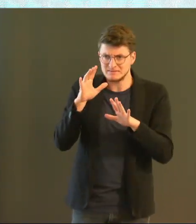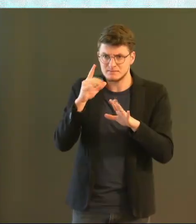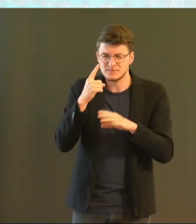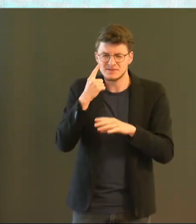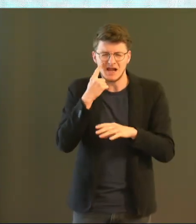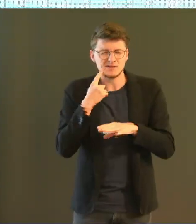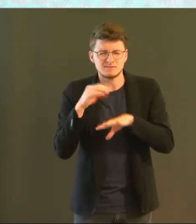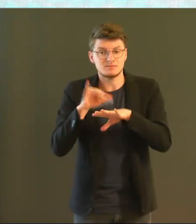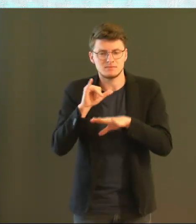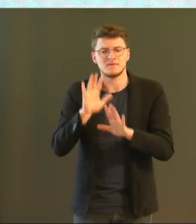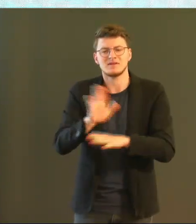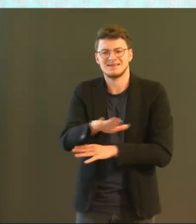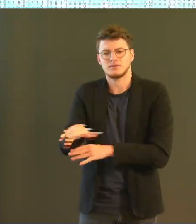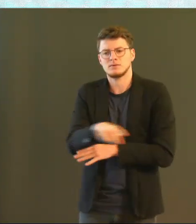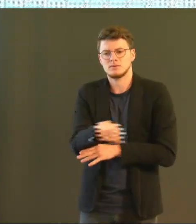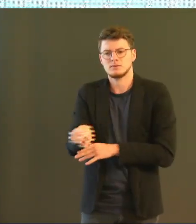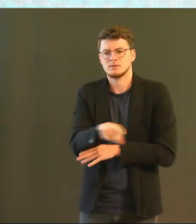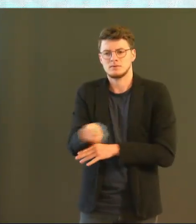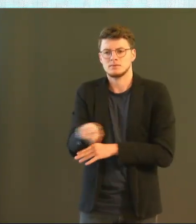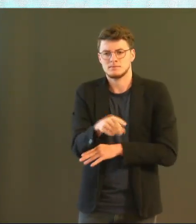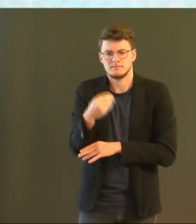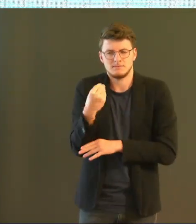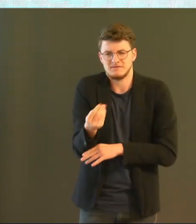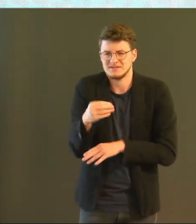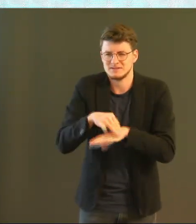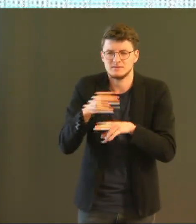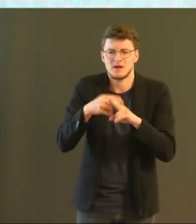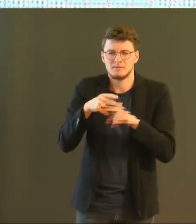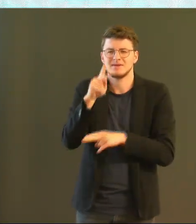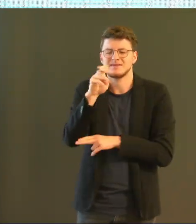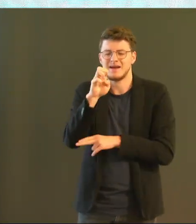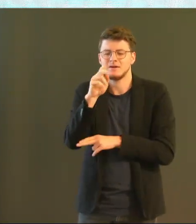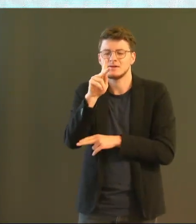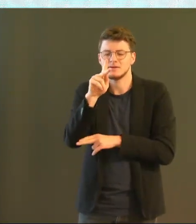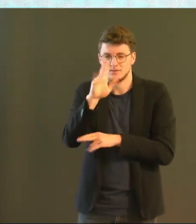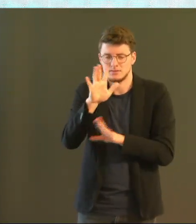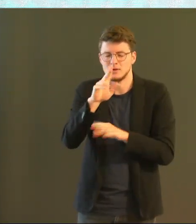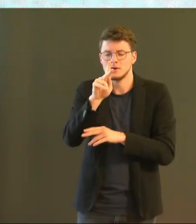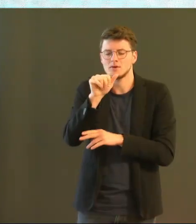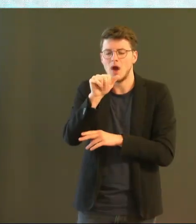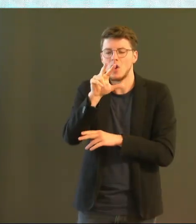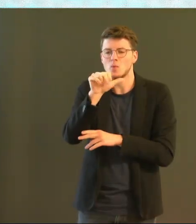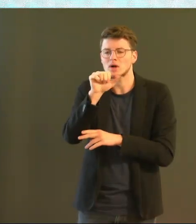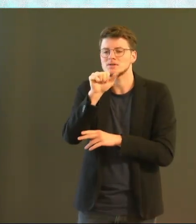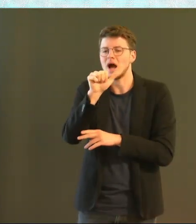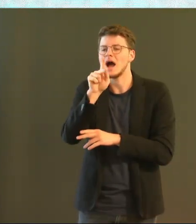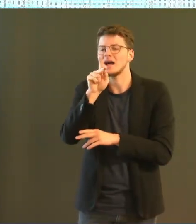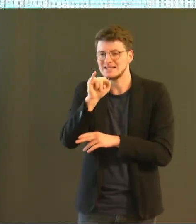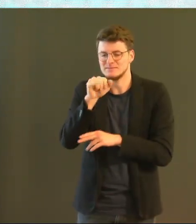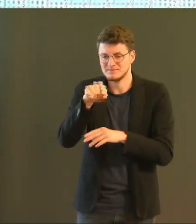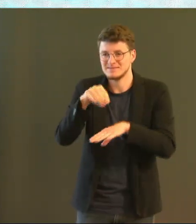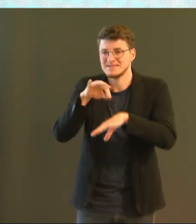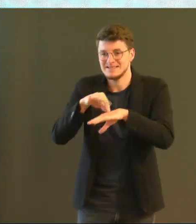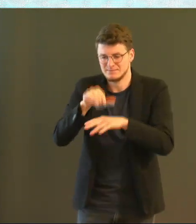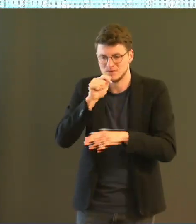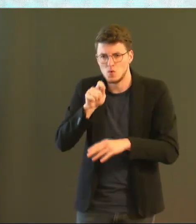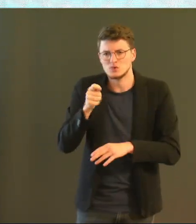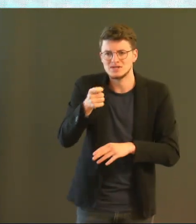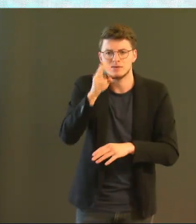des doutes en quinze ans de 6,9 en kawasaki les inconduites et king for blood forte sur home and taking but des